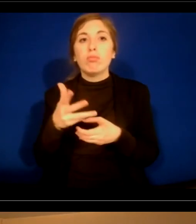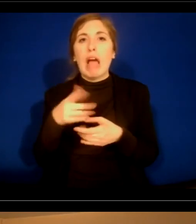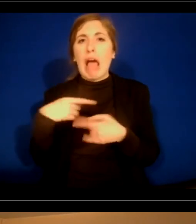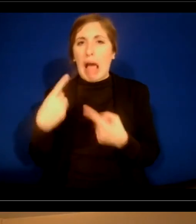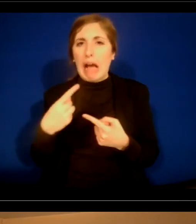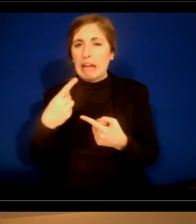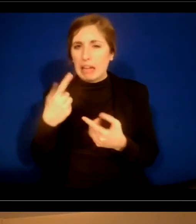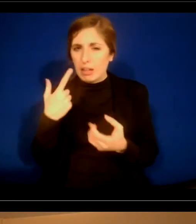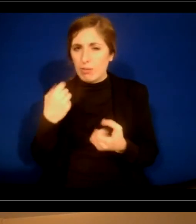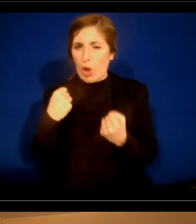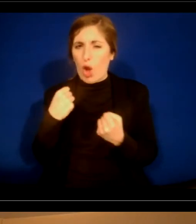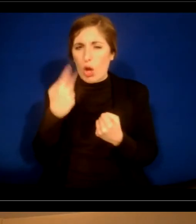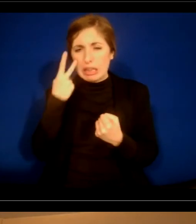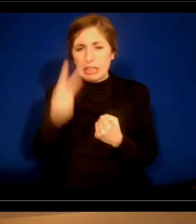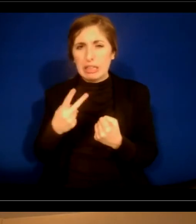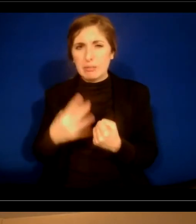appartenenza.